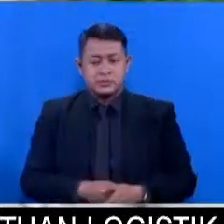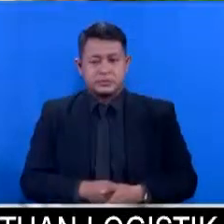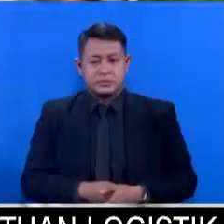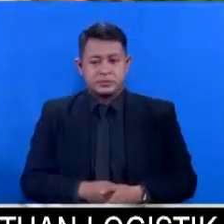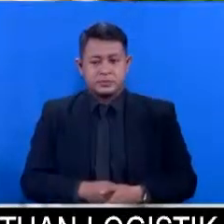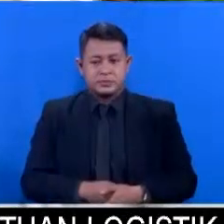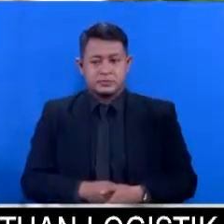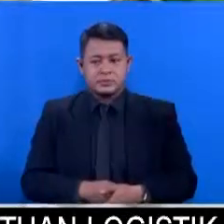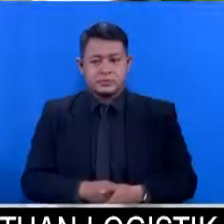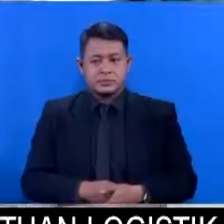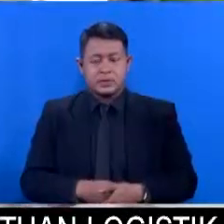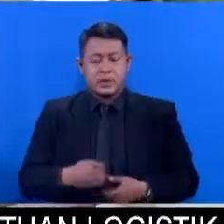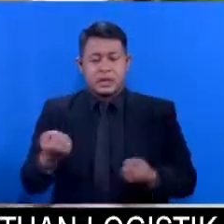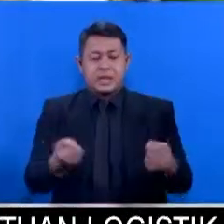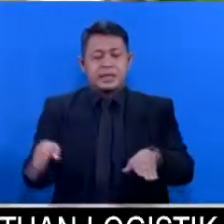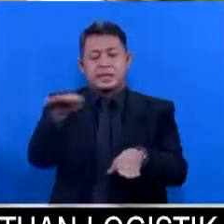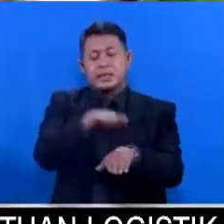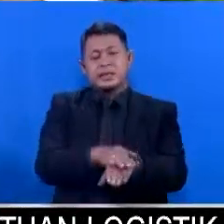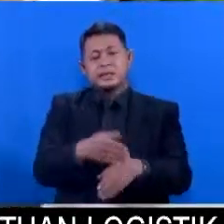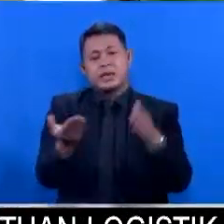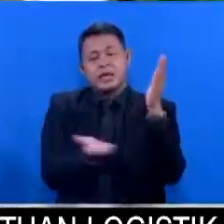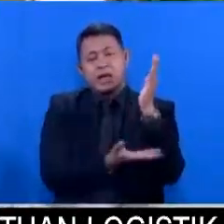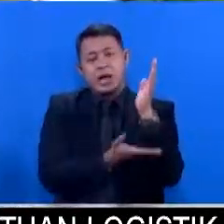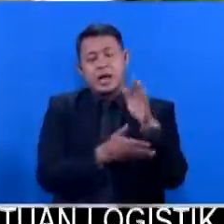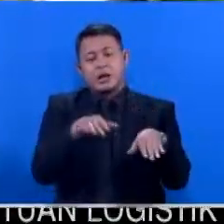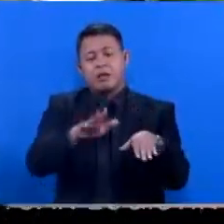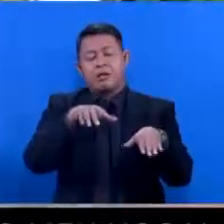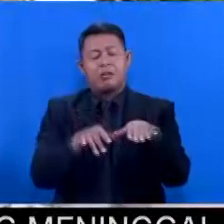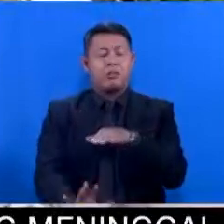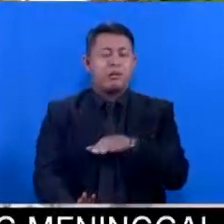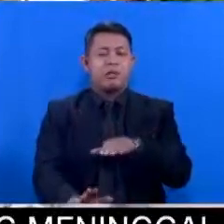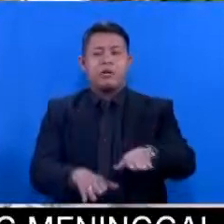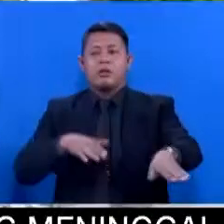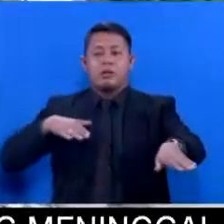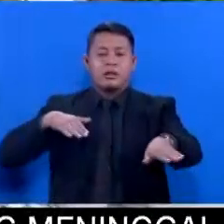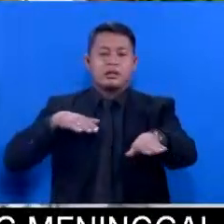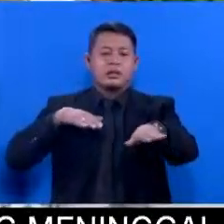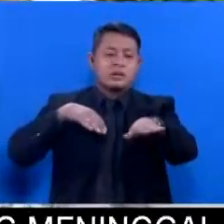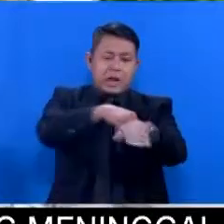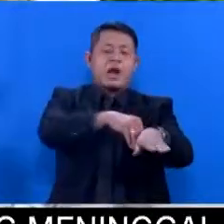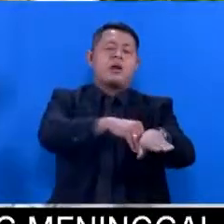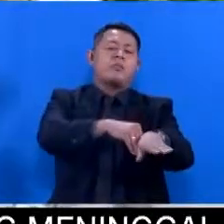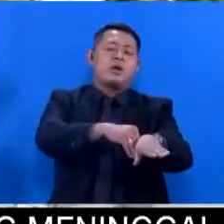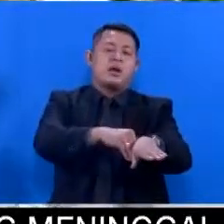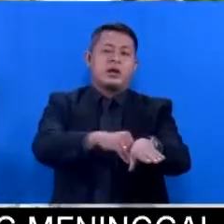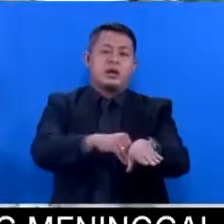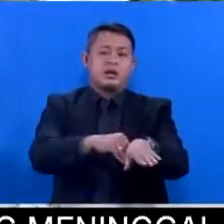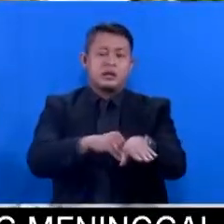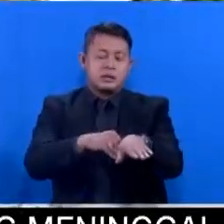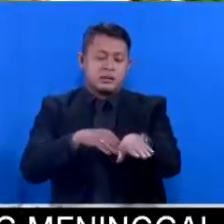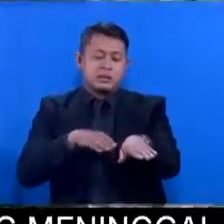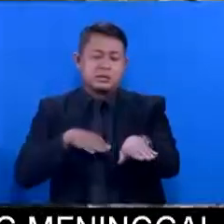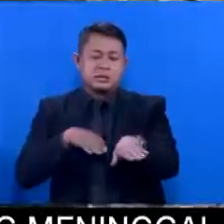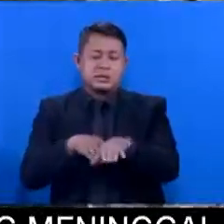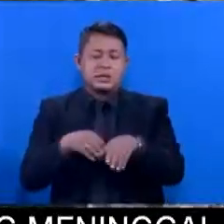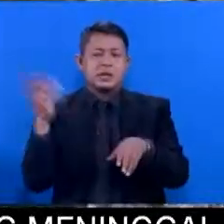Muat kayu ngeblong. Terus orang fog gitu. Nabrak ya? Nabrak. Sama-sama dari arah yang sama? Sama-sama dari arah